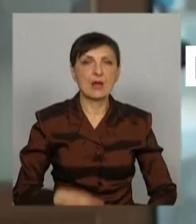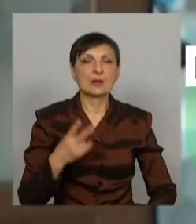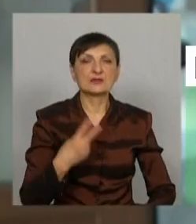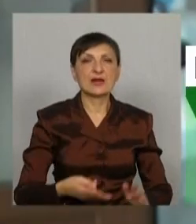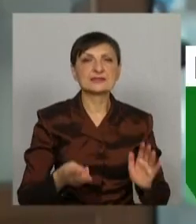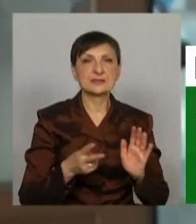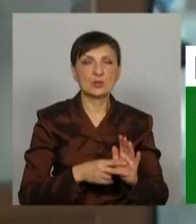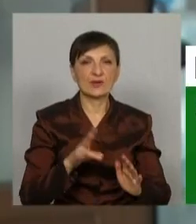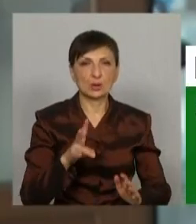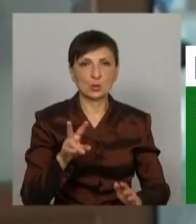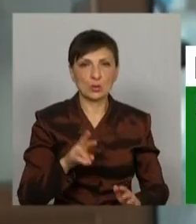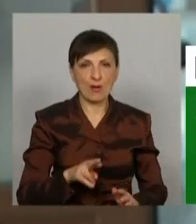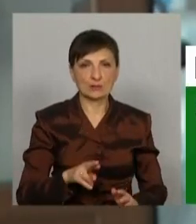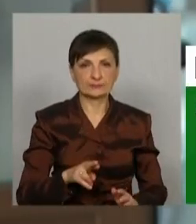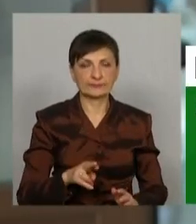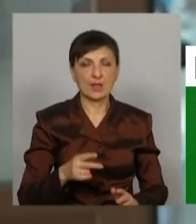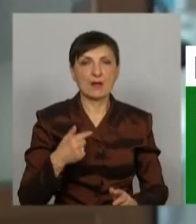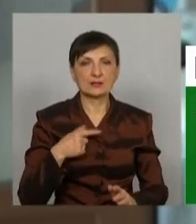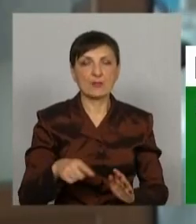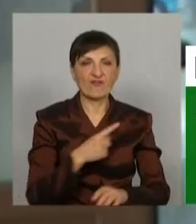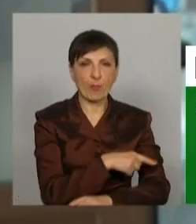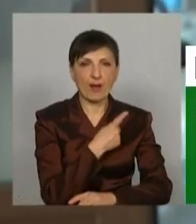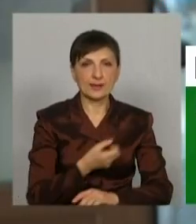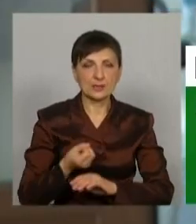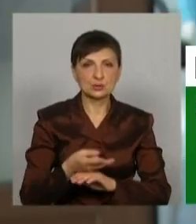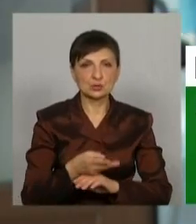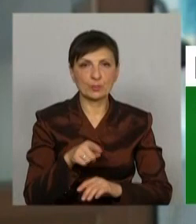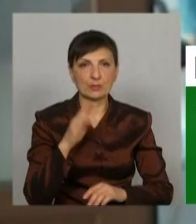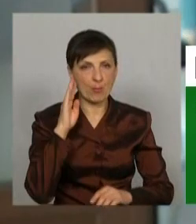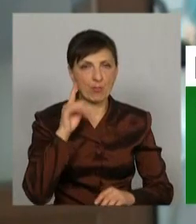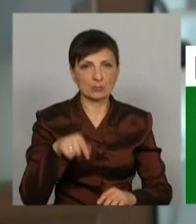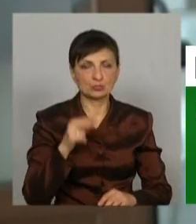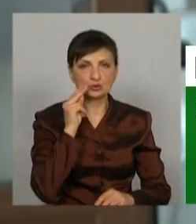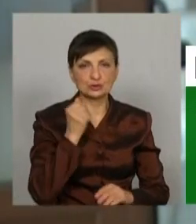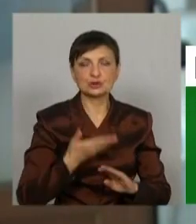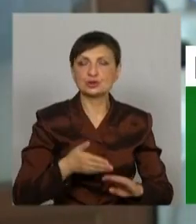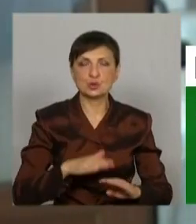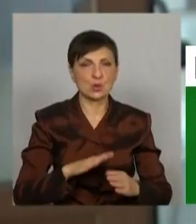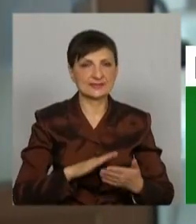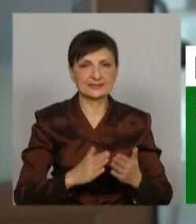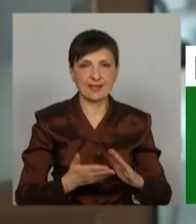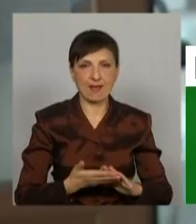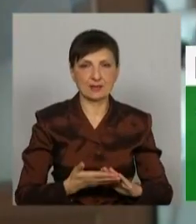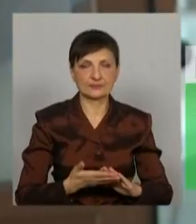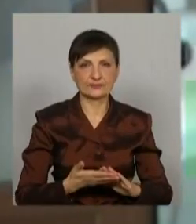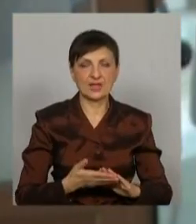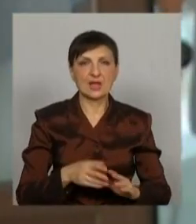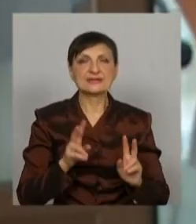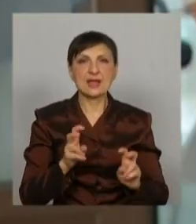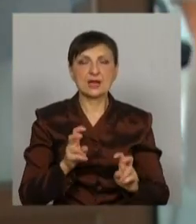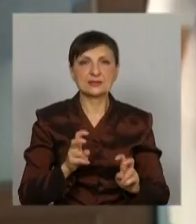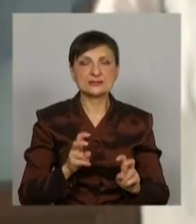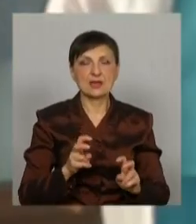июня к нам в клинику поступил пациент в крайне тяжелом состоянии с диагнозом